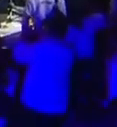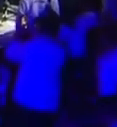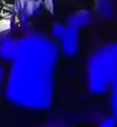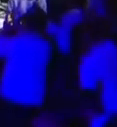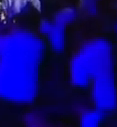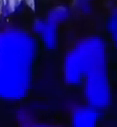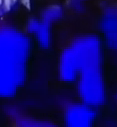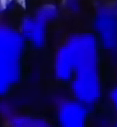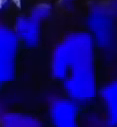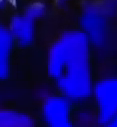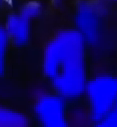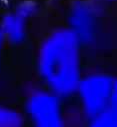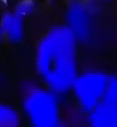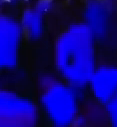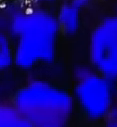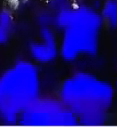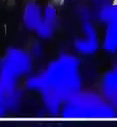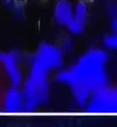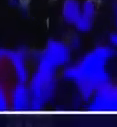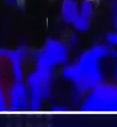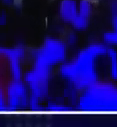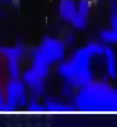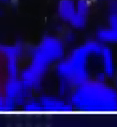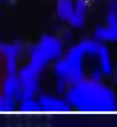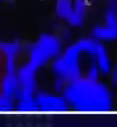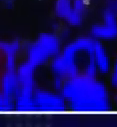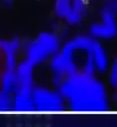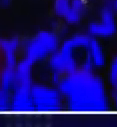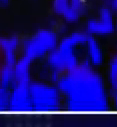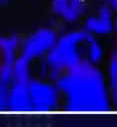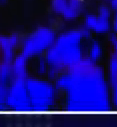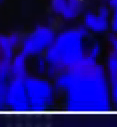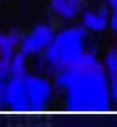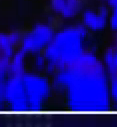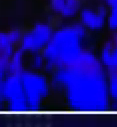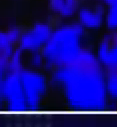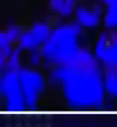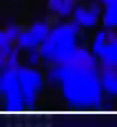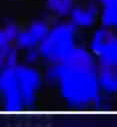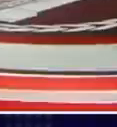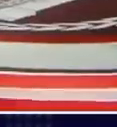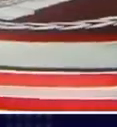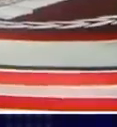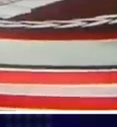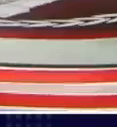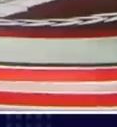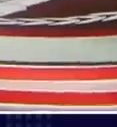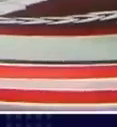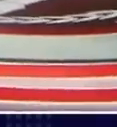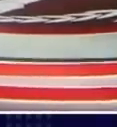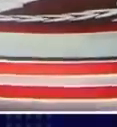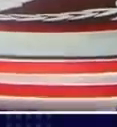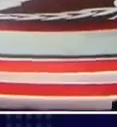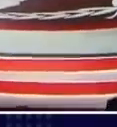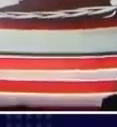tipis-tipis Pak Prabowo tipis sama ini ya, presentasenya sama Anies ya. Beda tipis, hanya 2% persentase positifnya